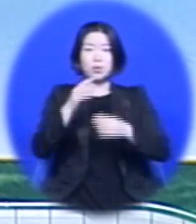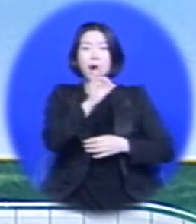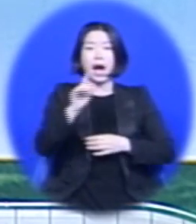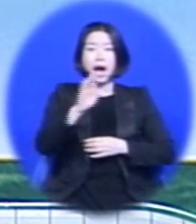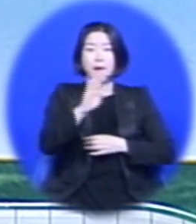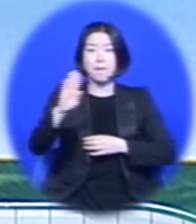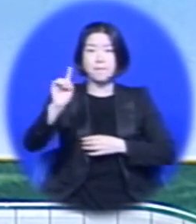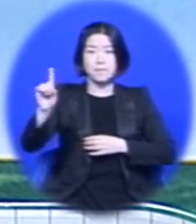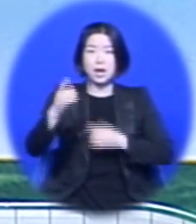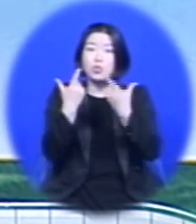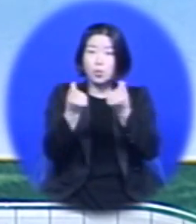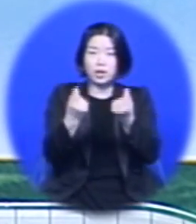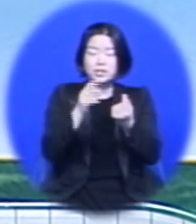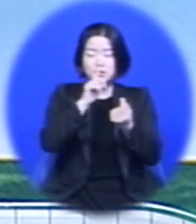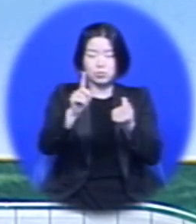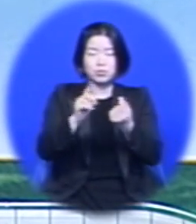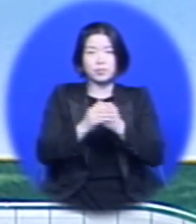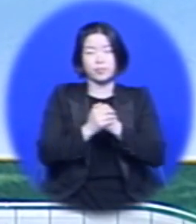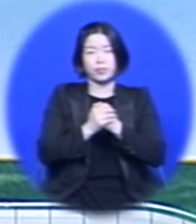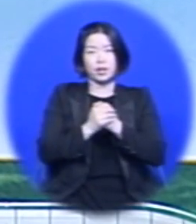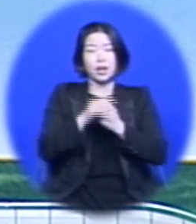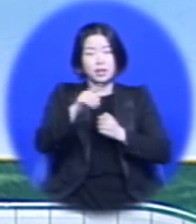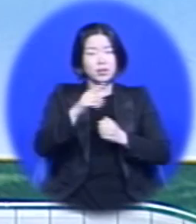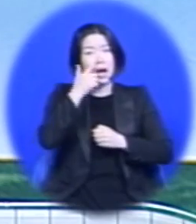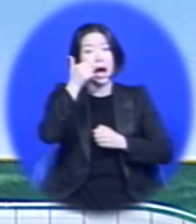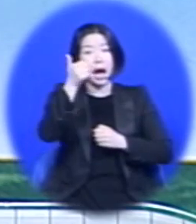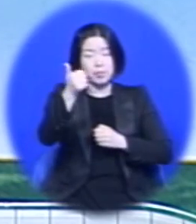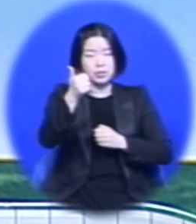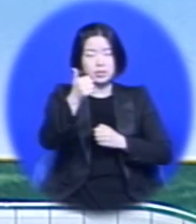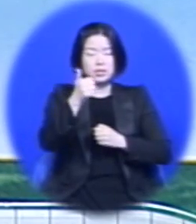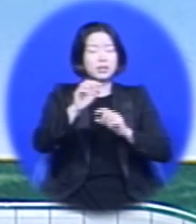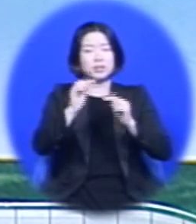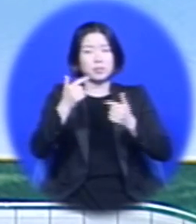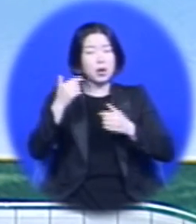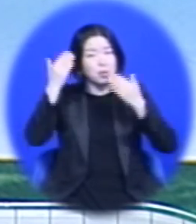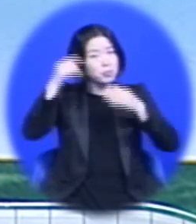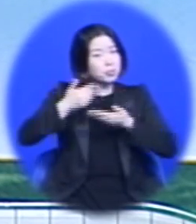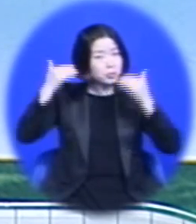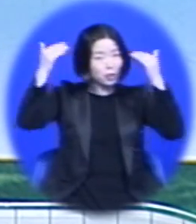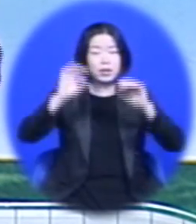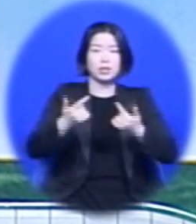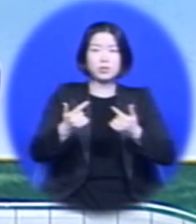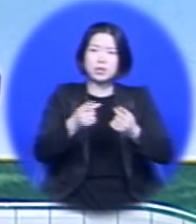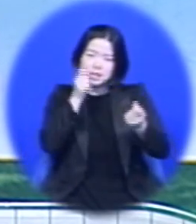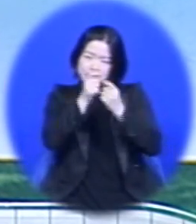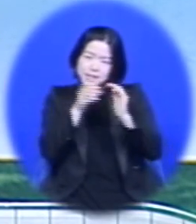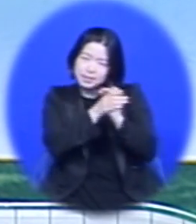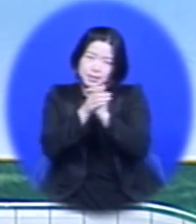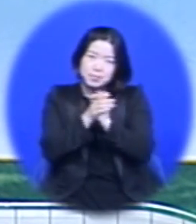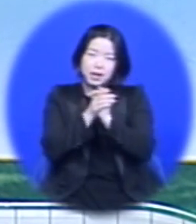그냥 아버지라는 뜻이 아니고 아주 친밀한 어린 아이가 아버지에게 좋아서